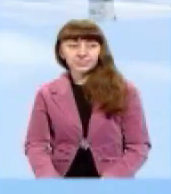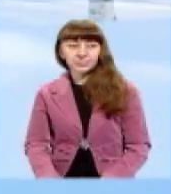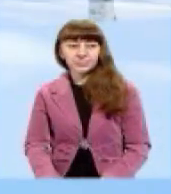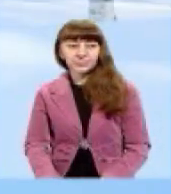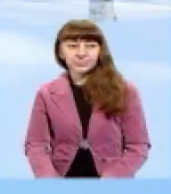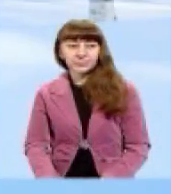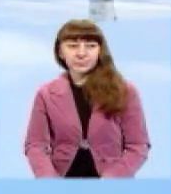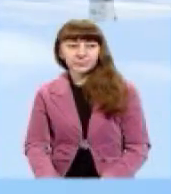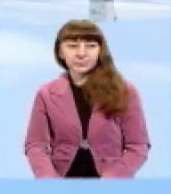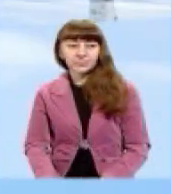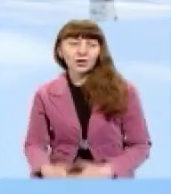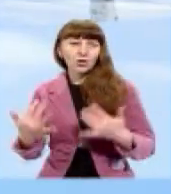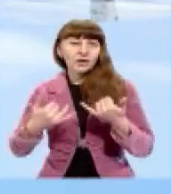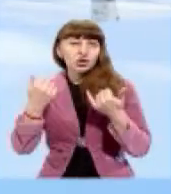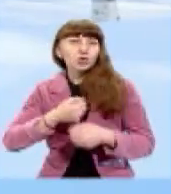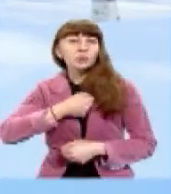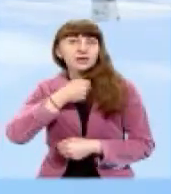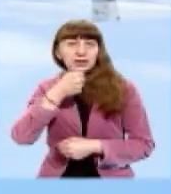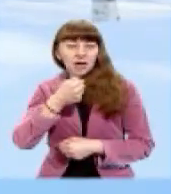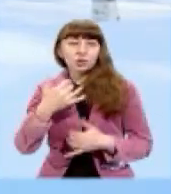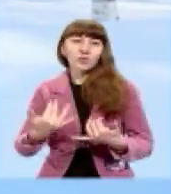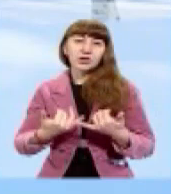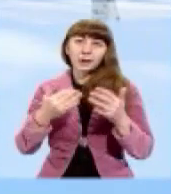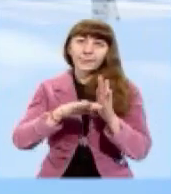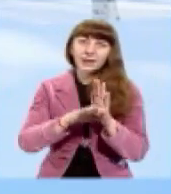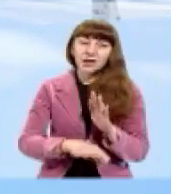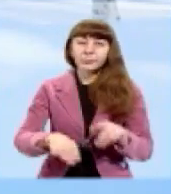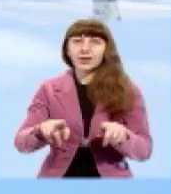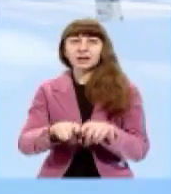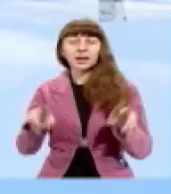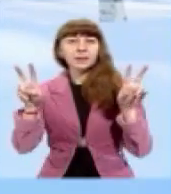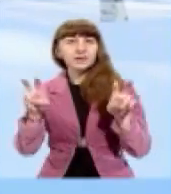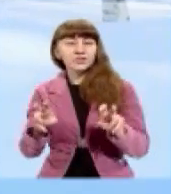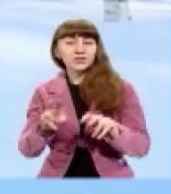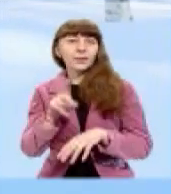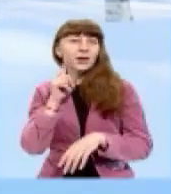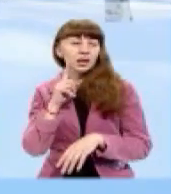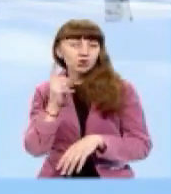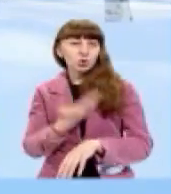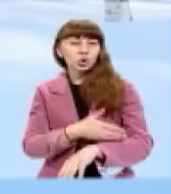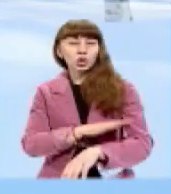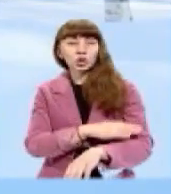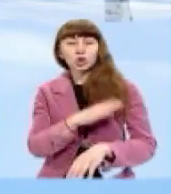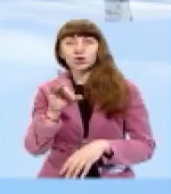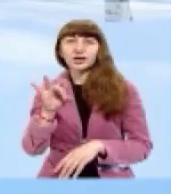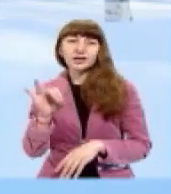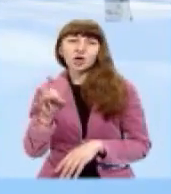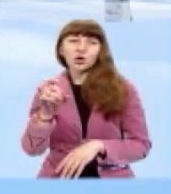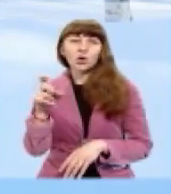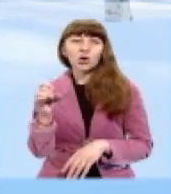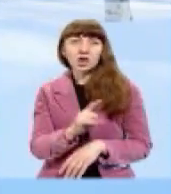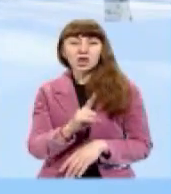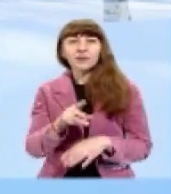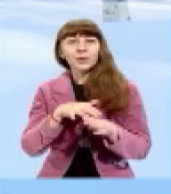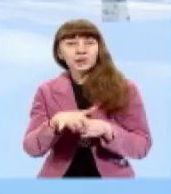Үлкенге құрмет, кішіге ізет. Дәл осындай ұранмен жастар рухы жастар қанаты кезекті акциясын ұйымдастыруда. Олар орталық алаңға жиналып, қала көшелерін тазалап